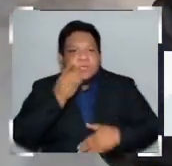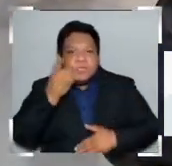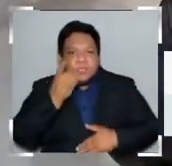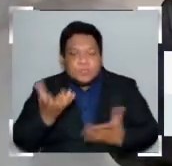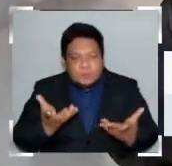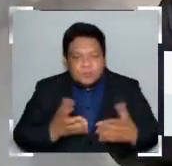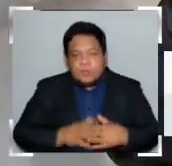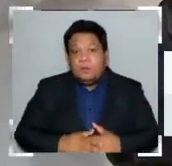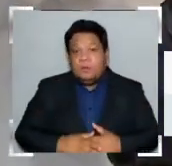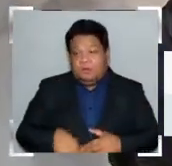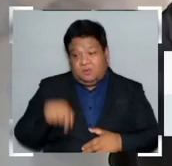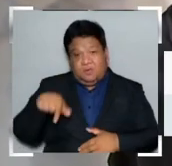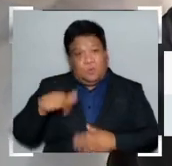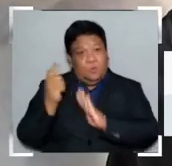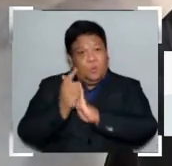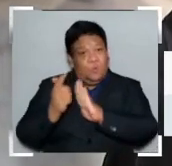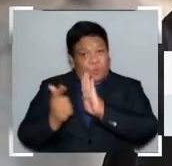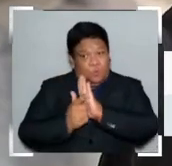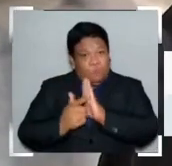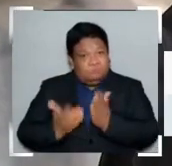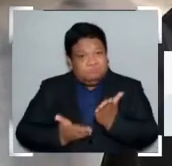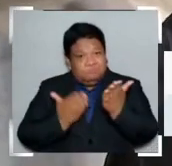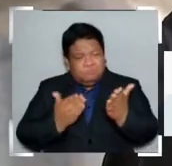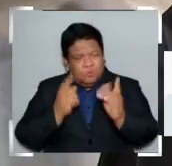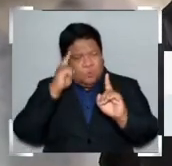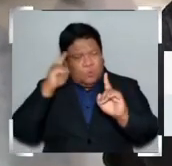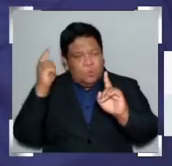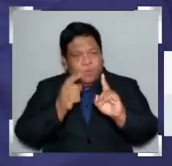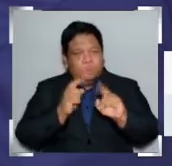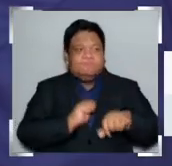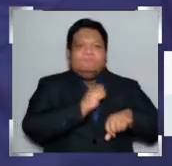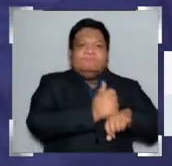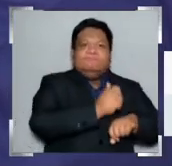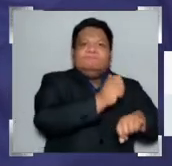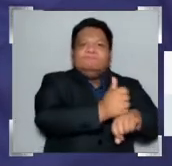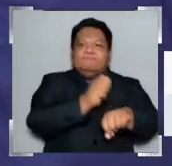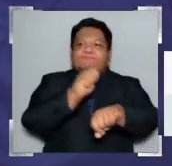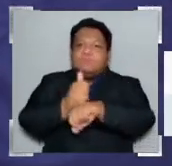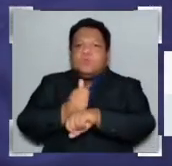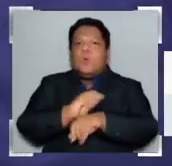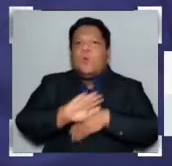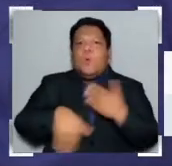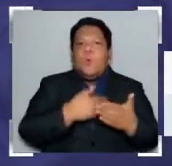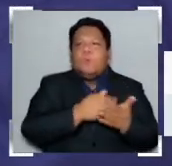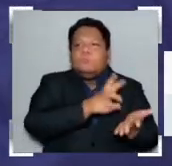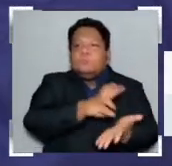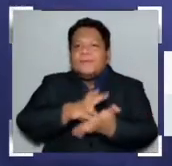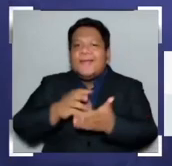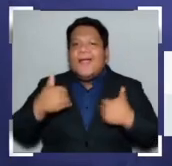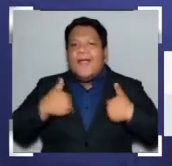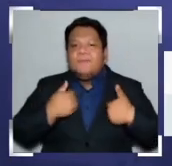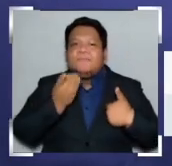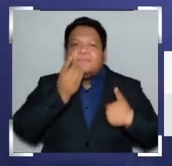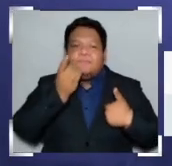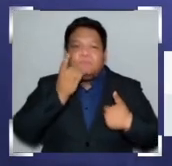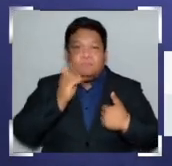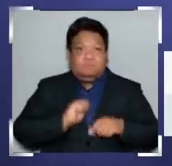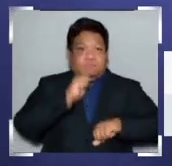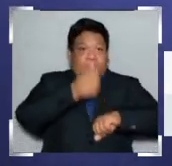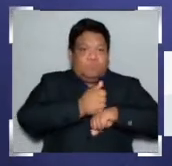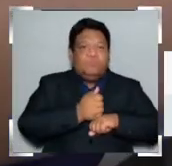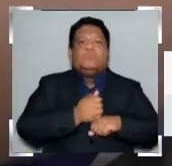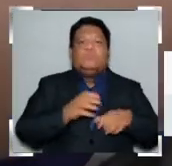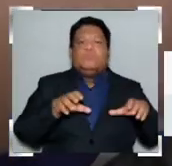ang pagbuo ng mga dental unit sa bawat lungsod at munisipalidad at pagbuo muli sa Bureau of Dental Services, pati na ang pagtaas